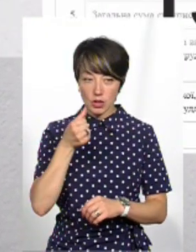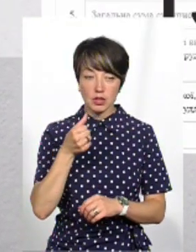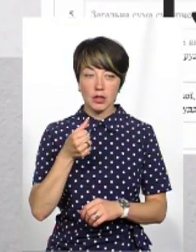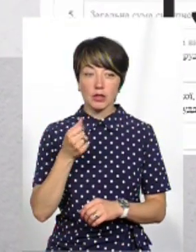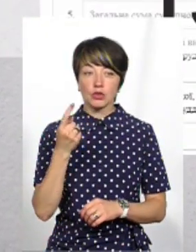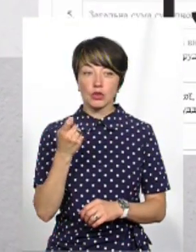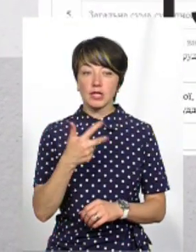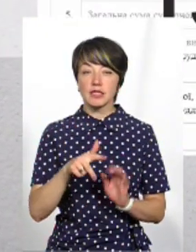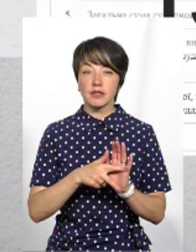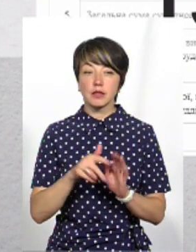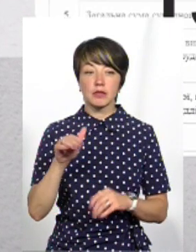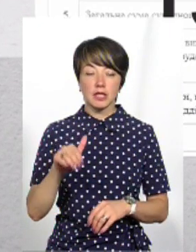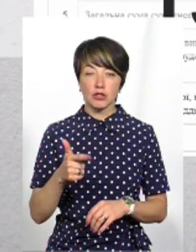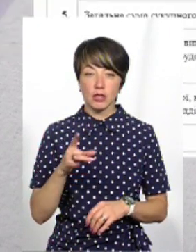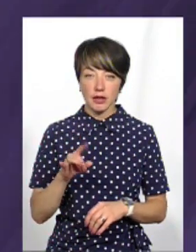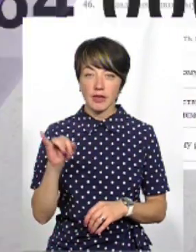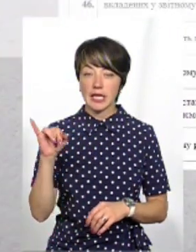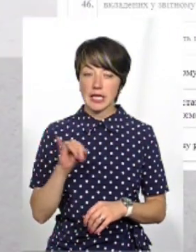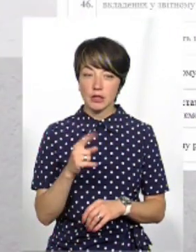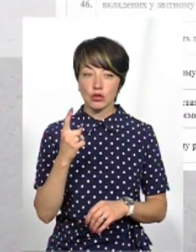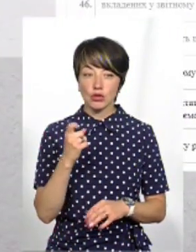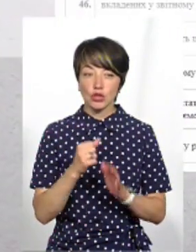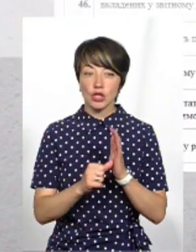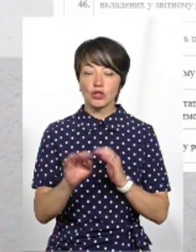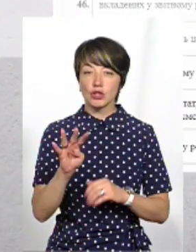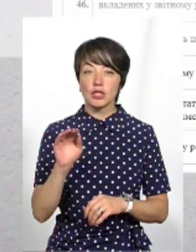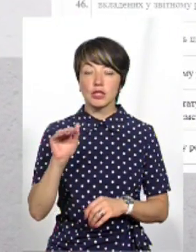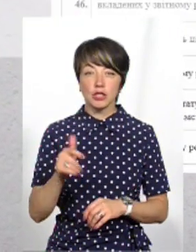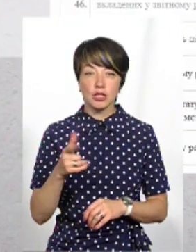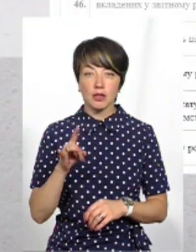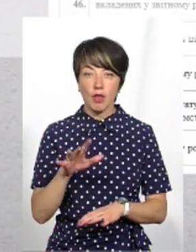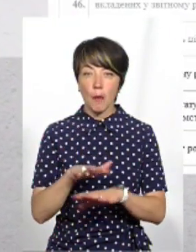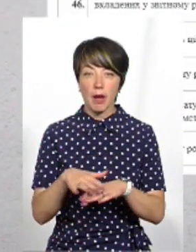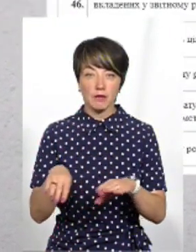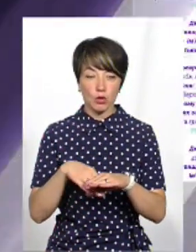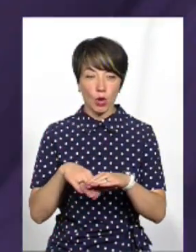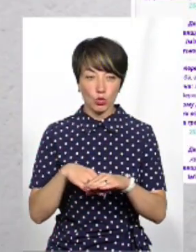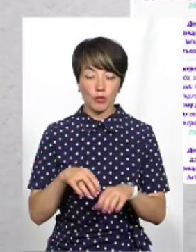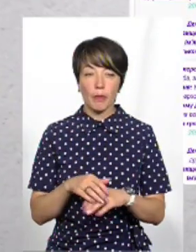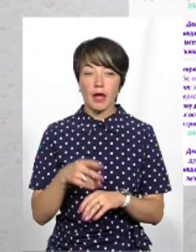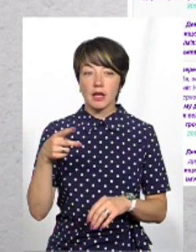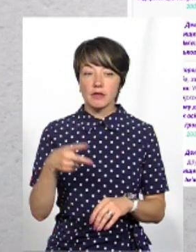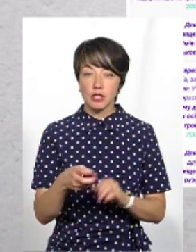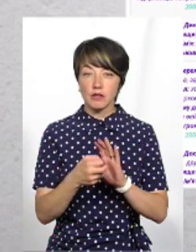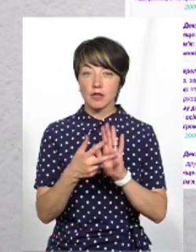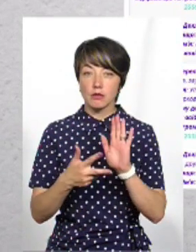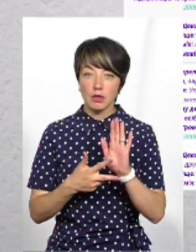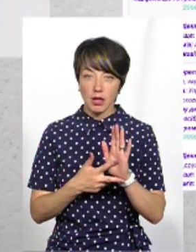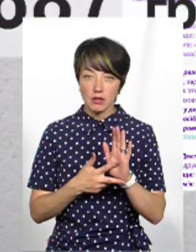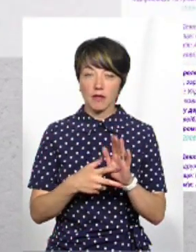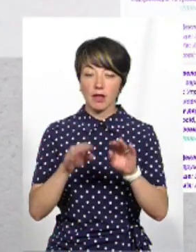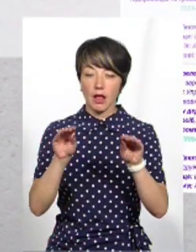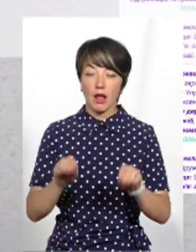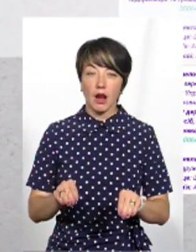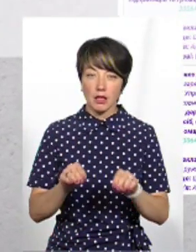у 138 тисяч гривень і 164 тисячі гривень на банківському рахунку. У 2018-му у